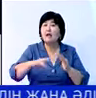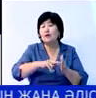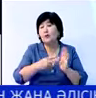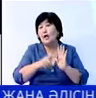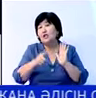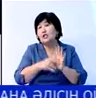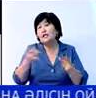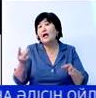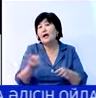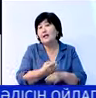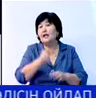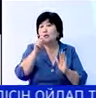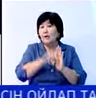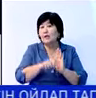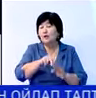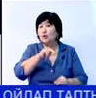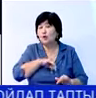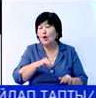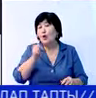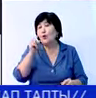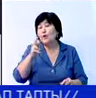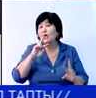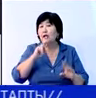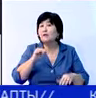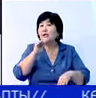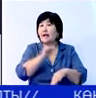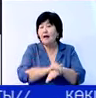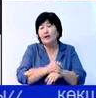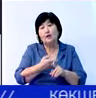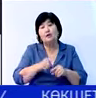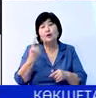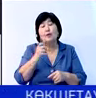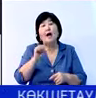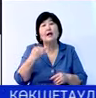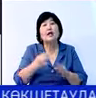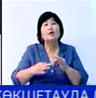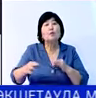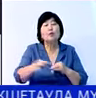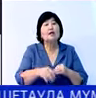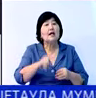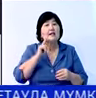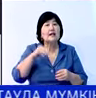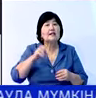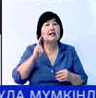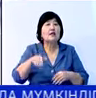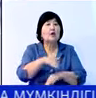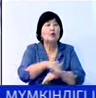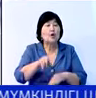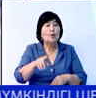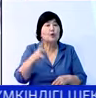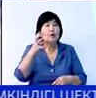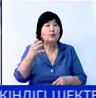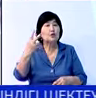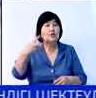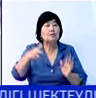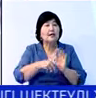рет мониторинг жұмыс жүргізіп, 12 кемшілікті анықтады. Соның бірі Арай мөлтек ауданындағы Жастілек көшесі. Оның